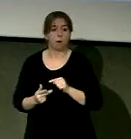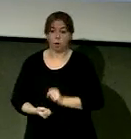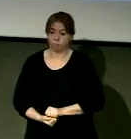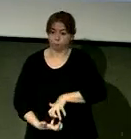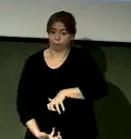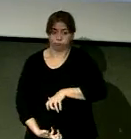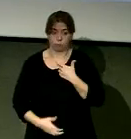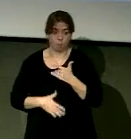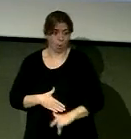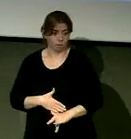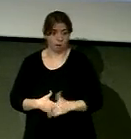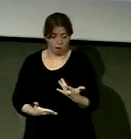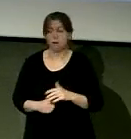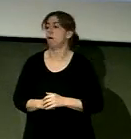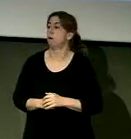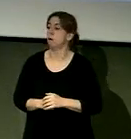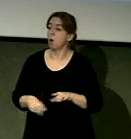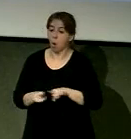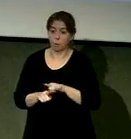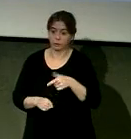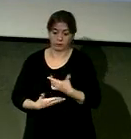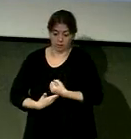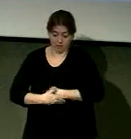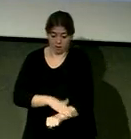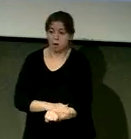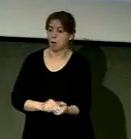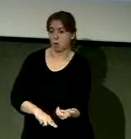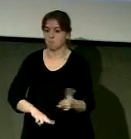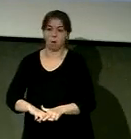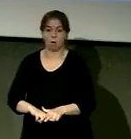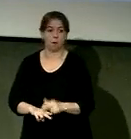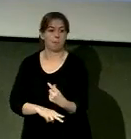croissance in utero, mais aussi la mort subite du nourrisson.